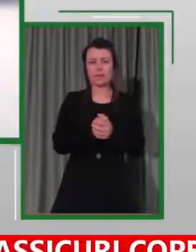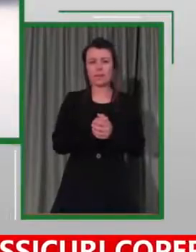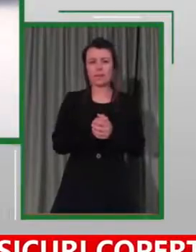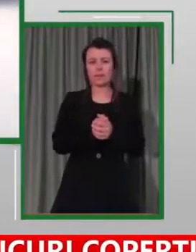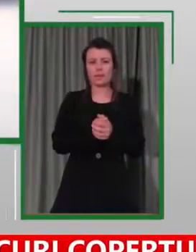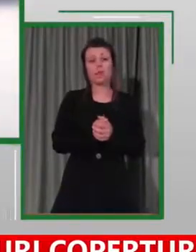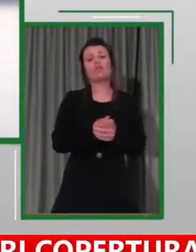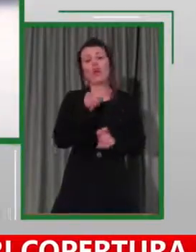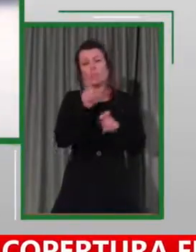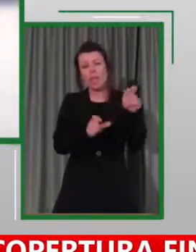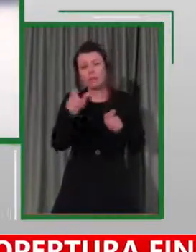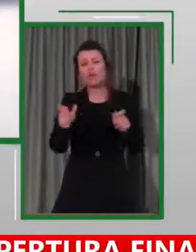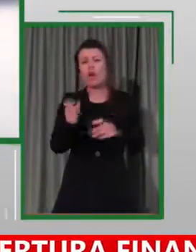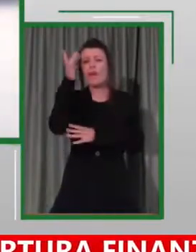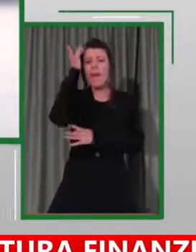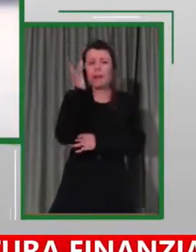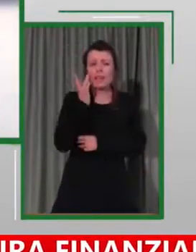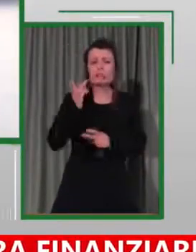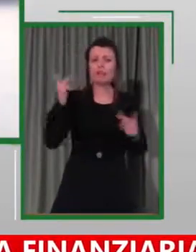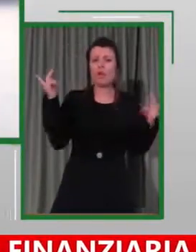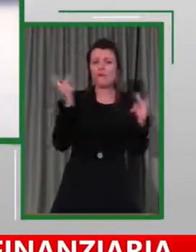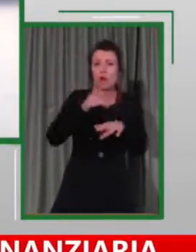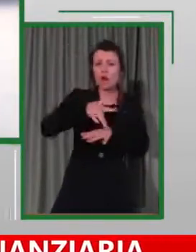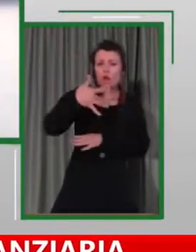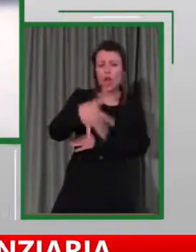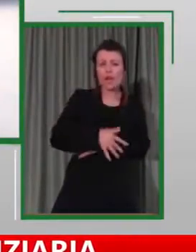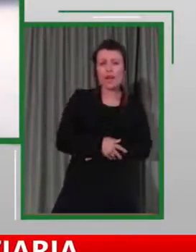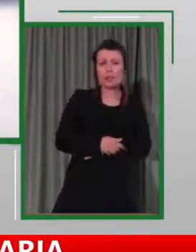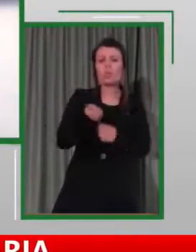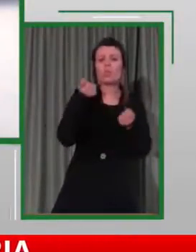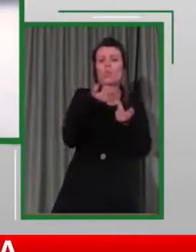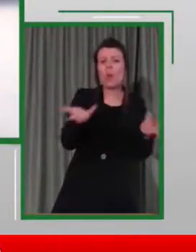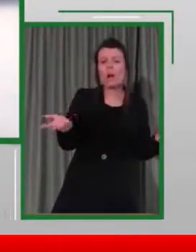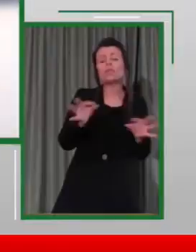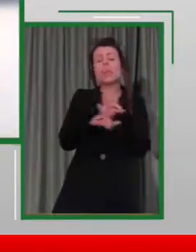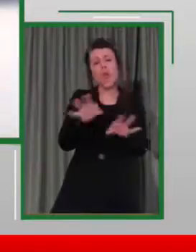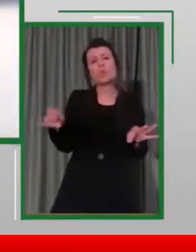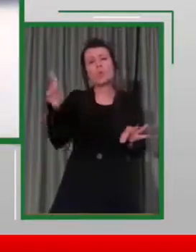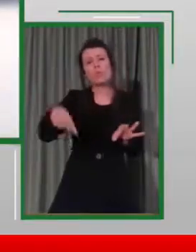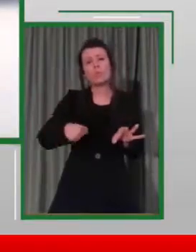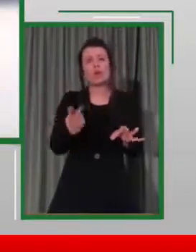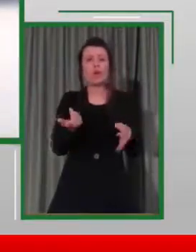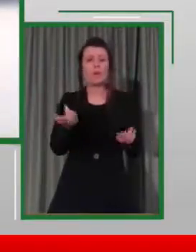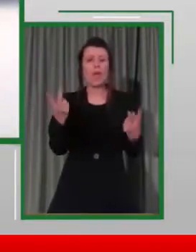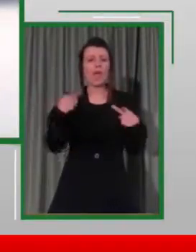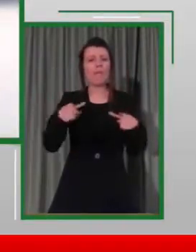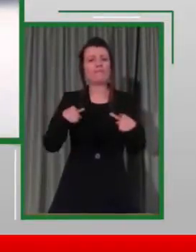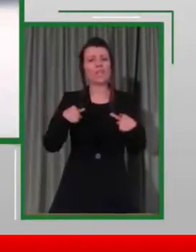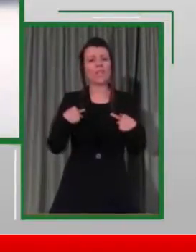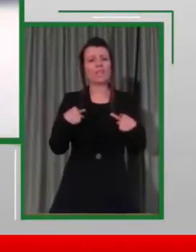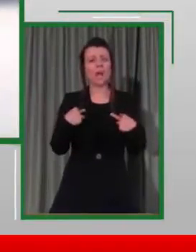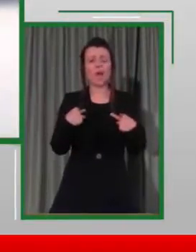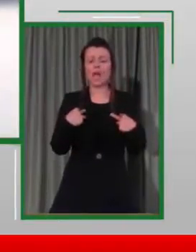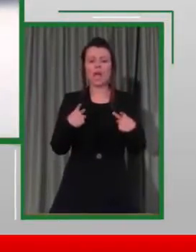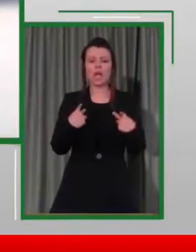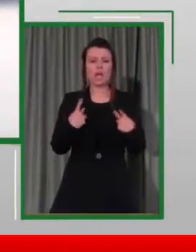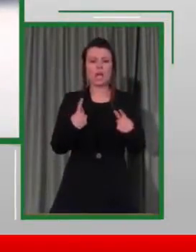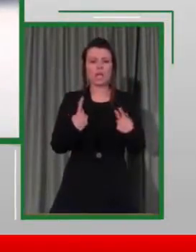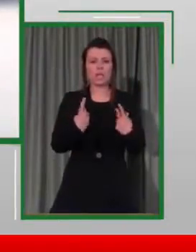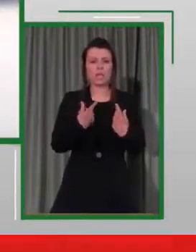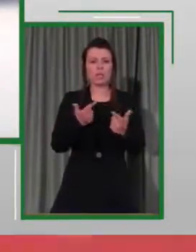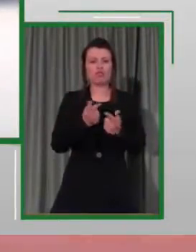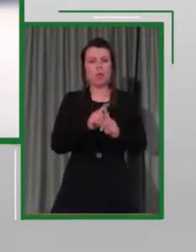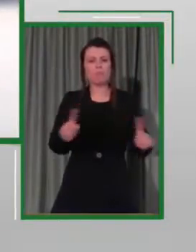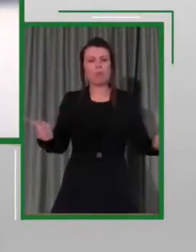grossi rischi e qualcuno ha pagato anche con la vita dei grossi prezzi. Io credo che anche per una questione di rispetto